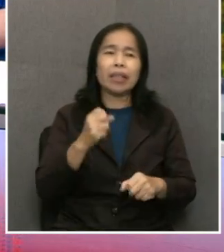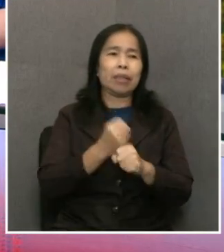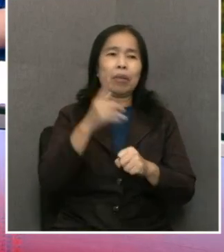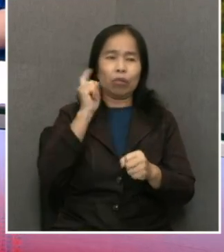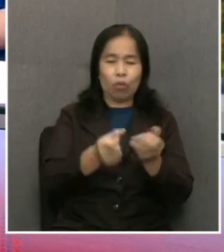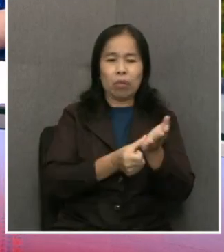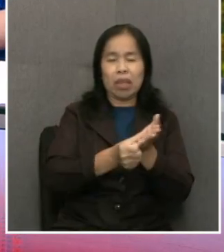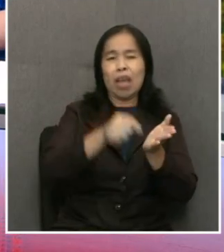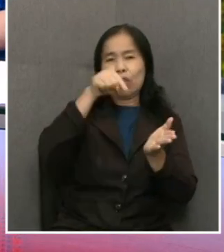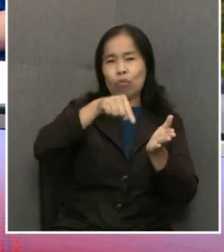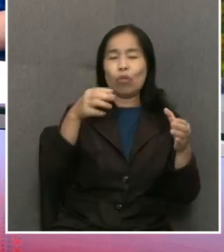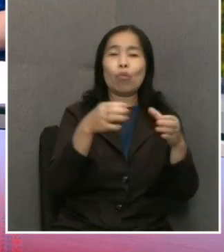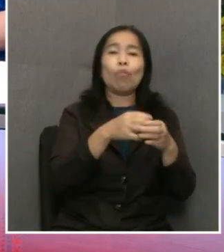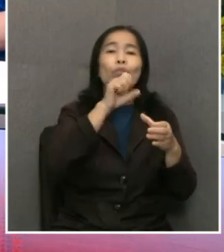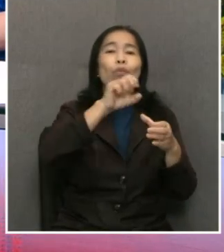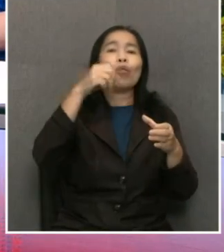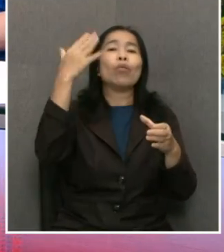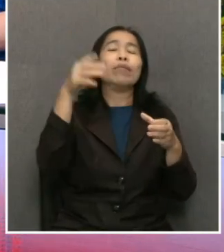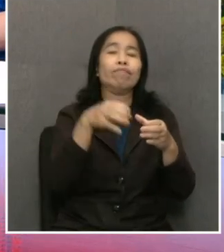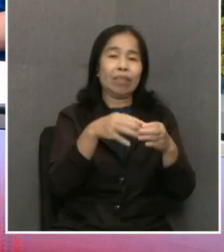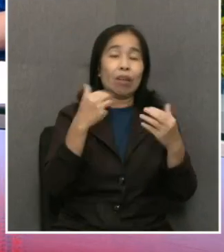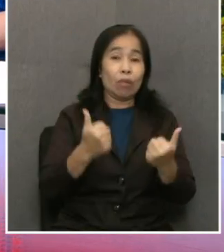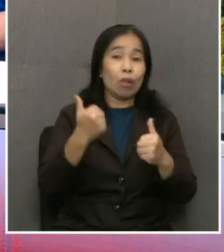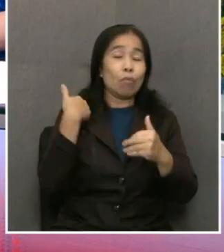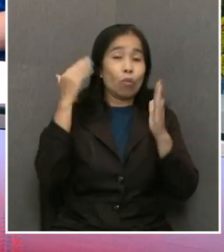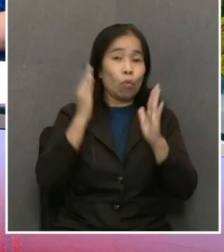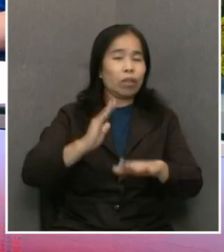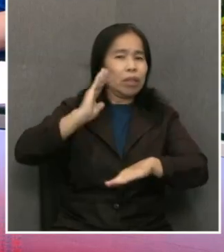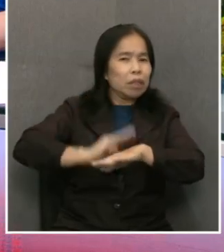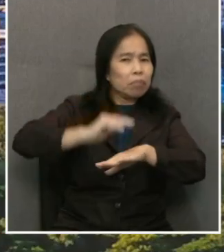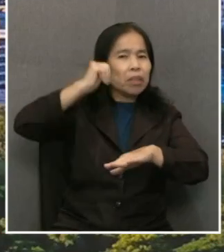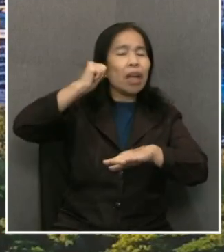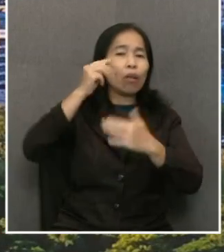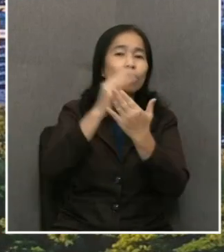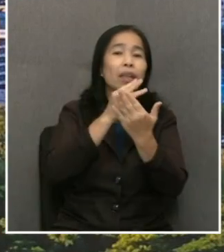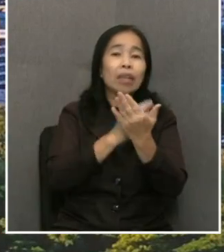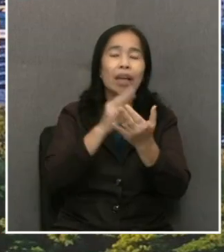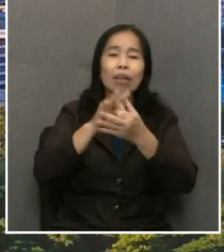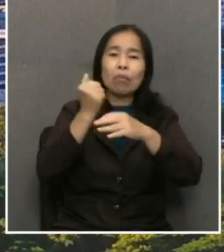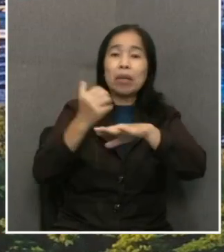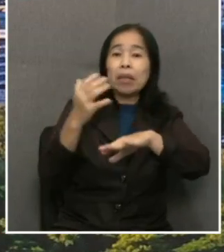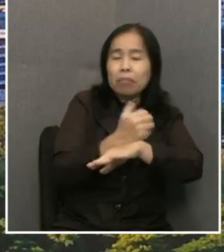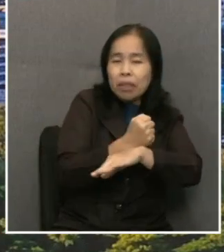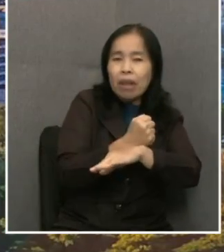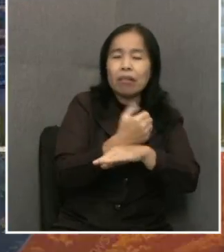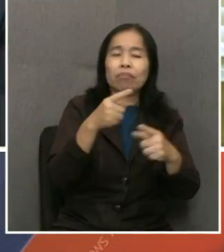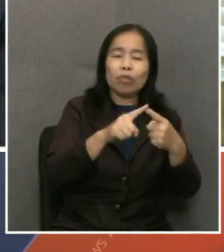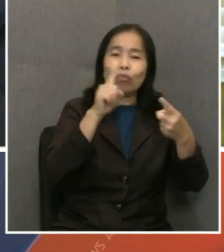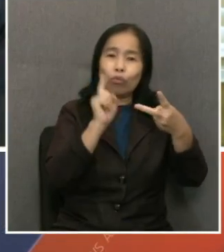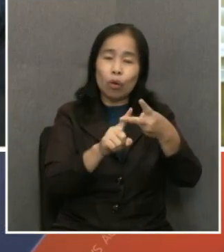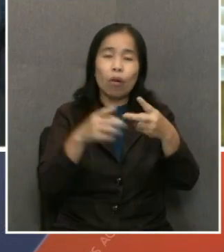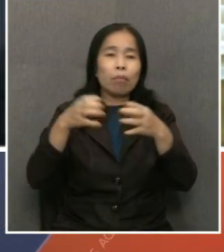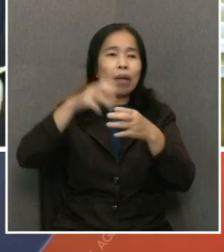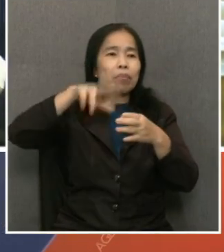ครับผมมาติดตามเรื่องนี้พร้อมกันนะครับเปิดมุมมองของนักวิชาการนะครับแล้วก็ความเคลื่อนไหวที่พรรคเพื่อไทยนะครับตอนแรกเนี่ยคาดว่าวันนี้จะคึกคักเลย